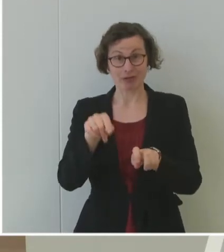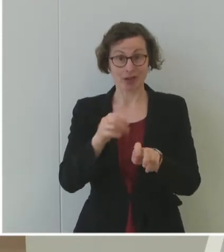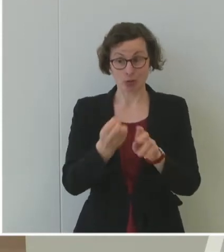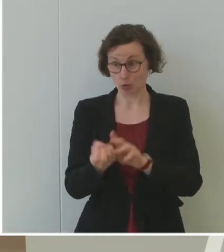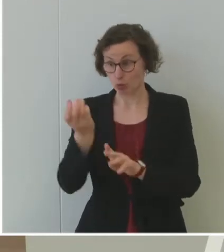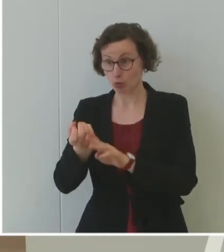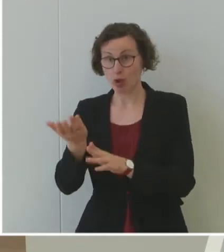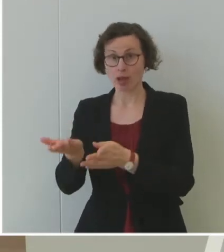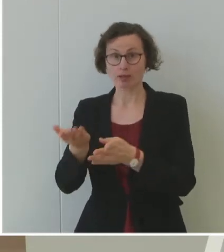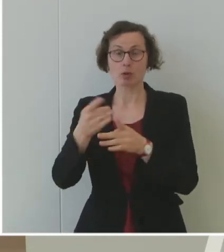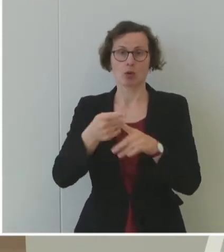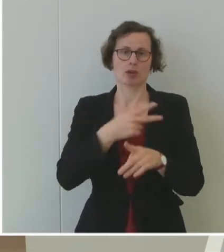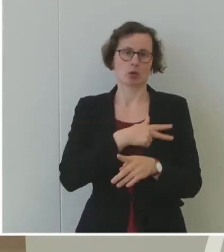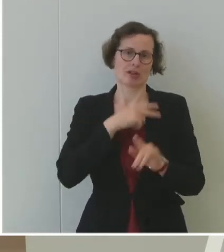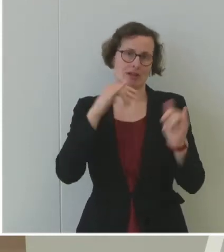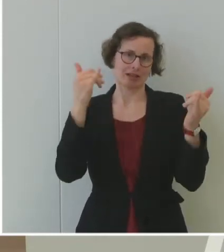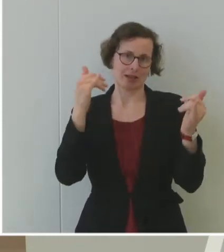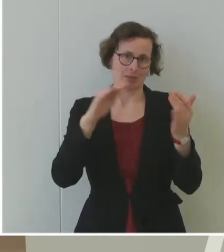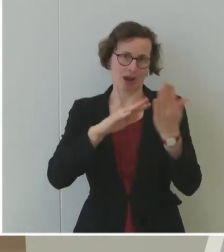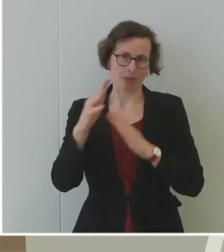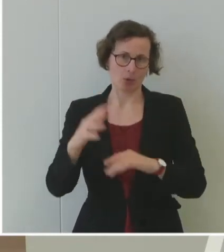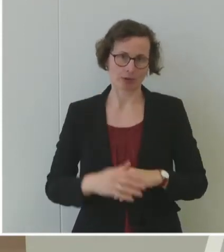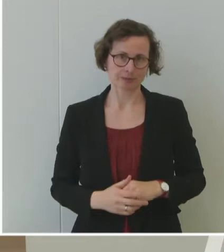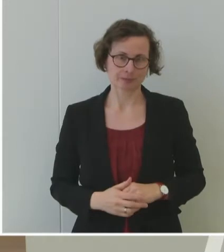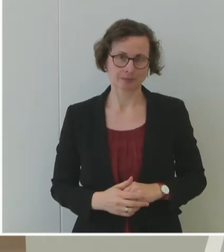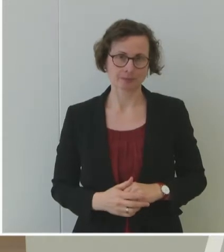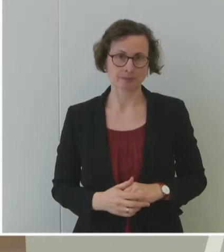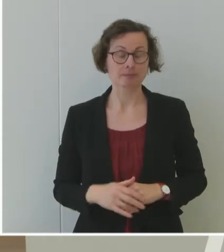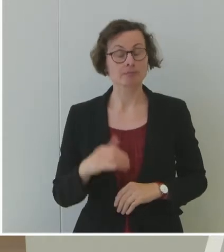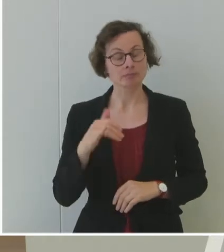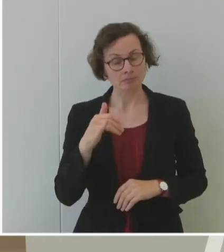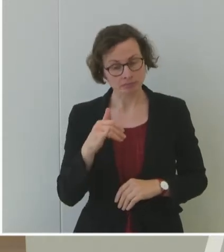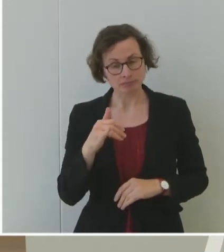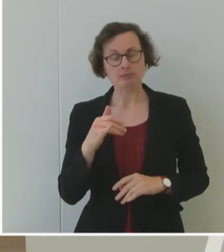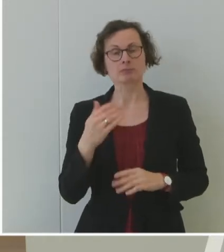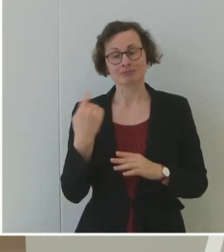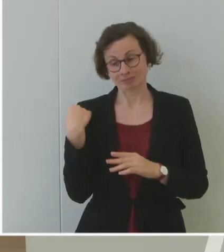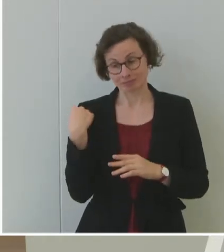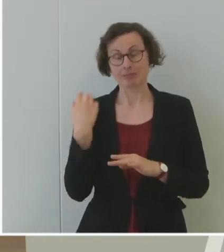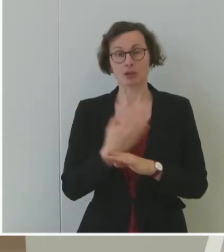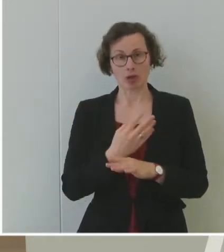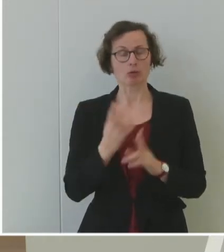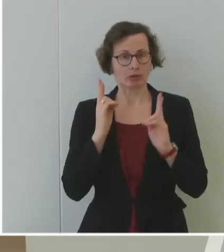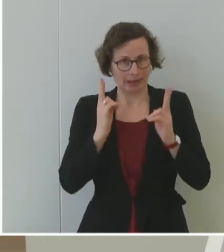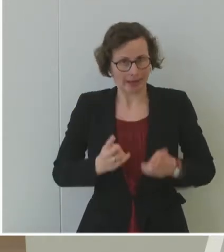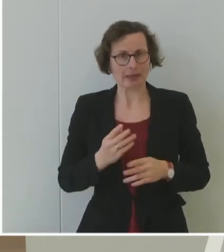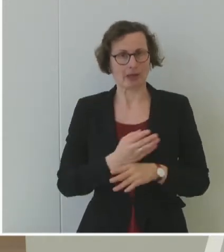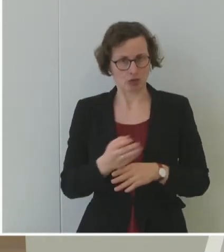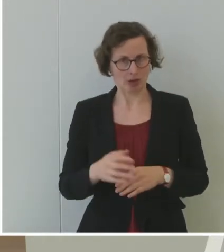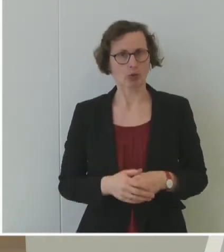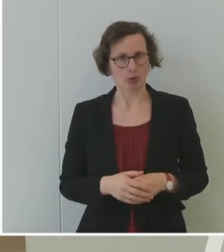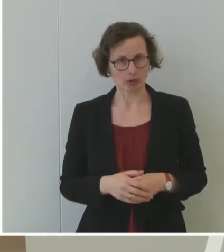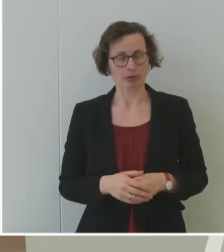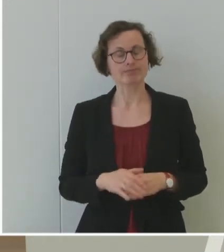kulturelles und soziales Leben in Brandenburg. Ja, es war richtig, diese Entscheidung zu treffen. Ja, es